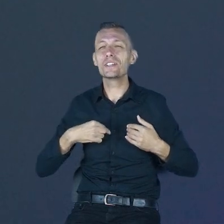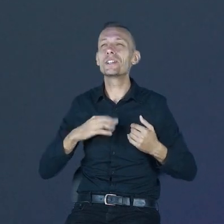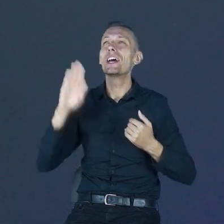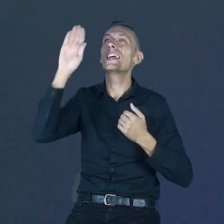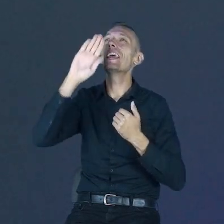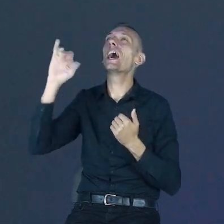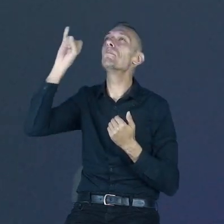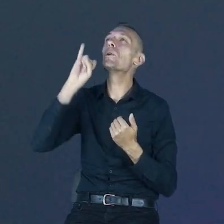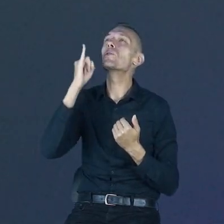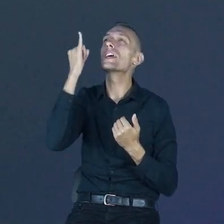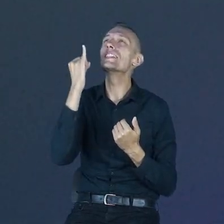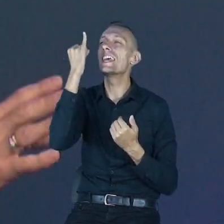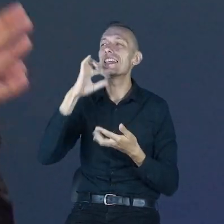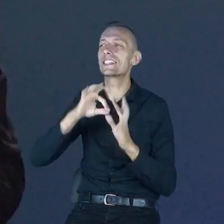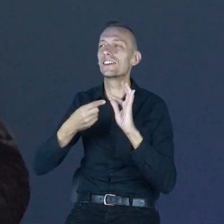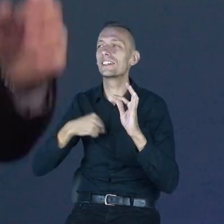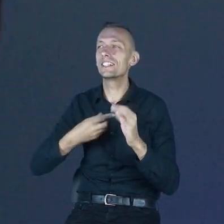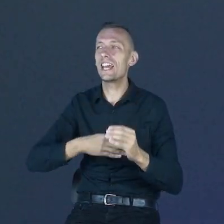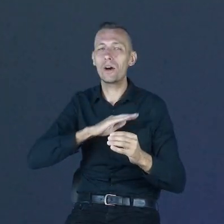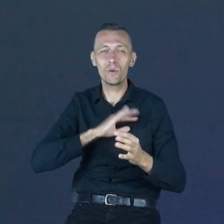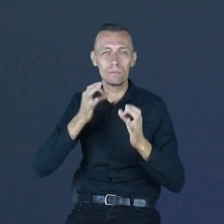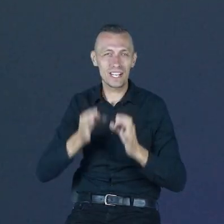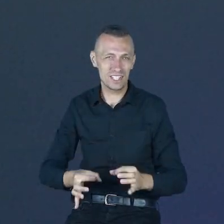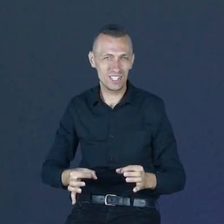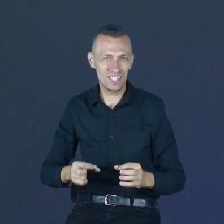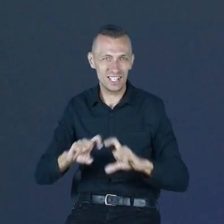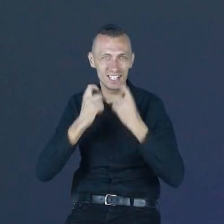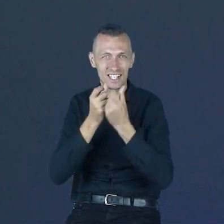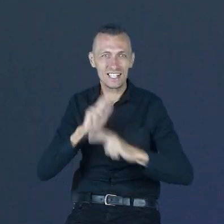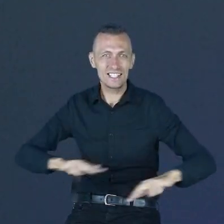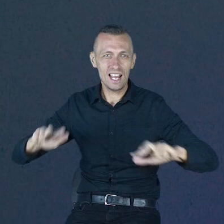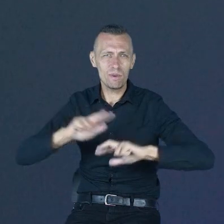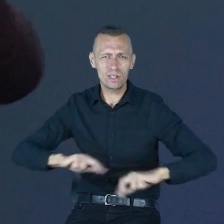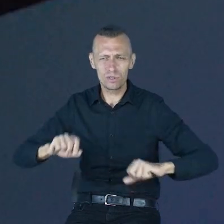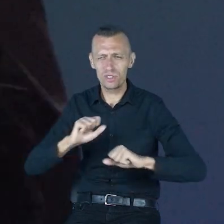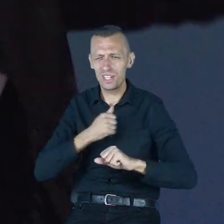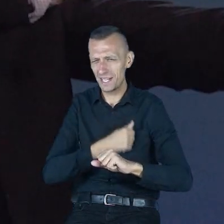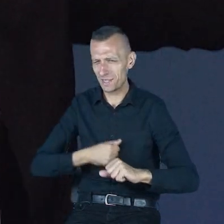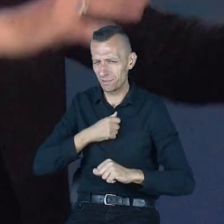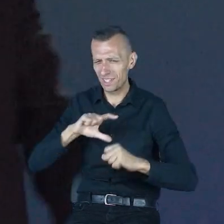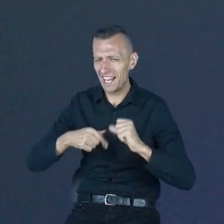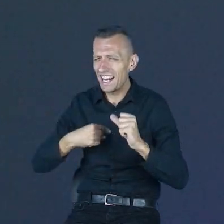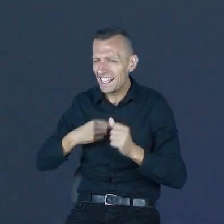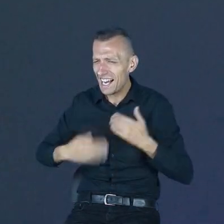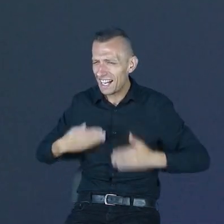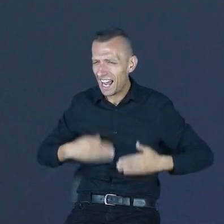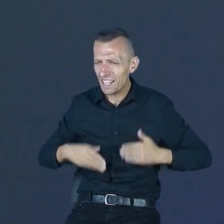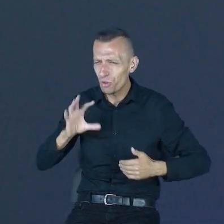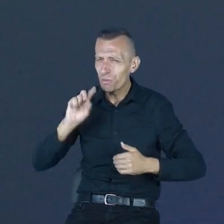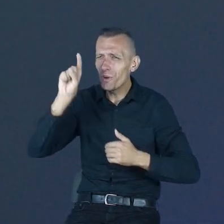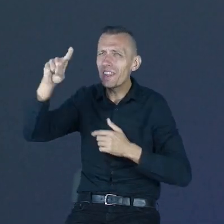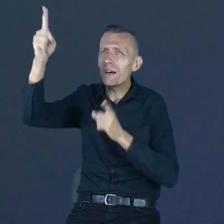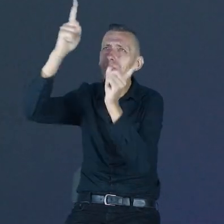Niego. I przy całym smutku rodziny, to idę do Niego, jest radość, że jestem tam.